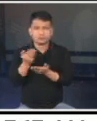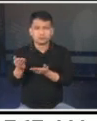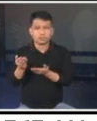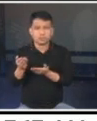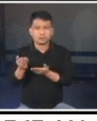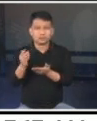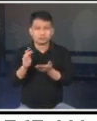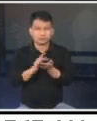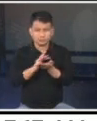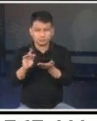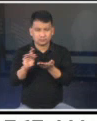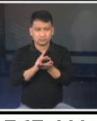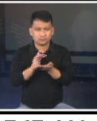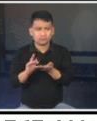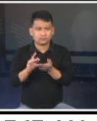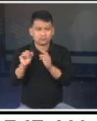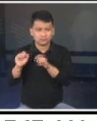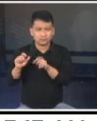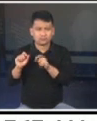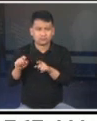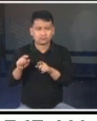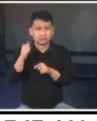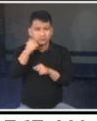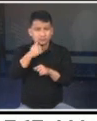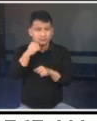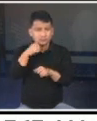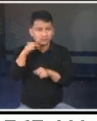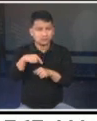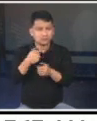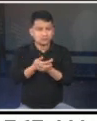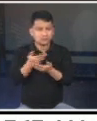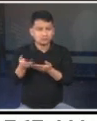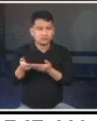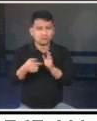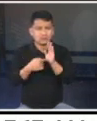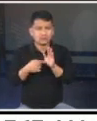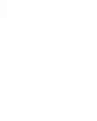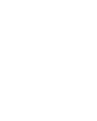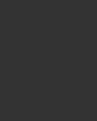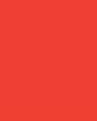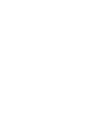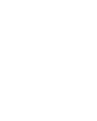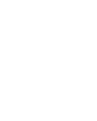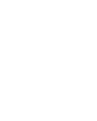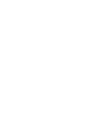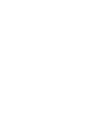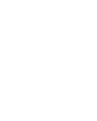ng gadget sa kanilang mga kapatid at pambayad ng kanilang bills.